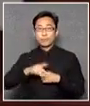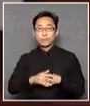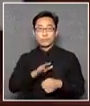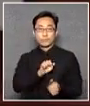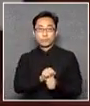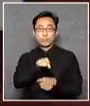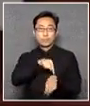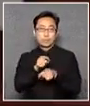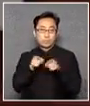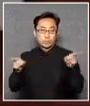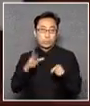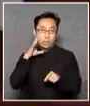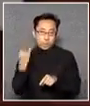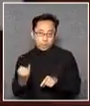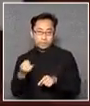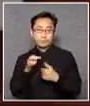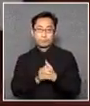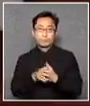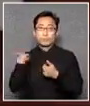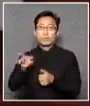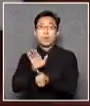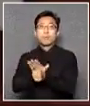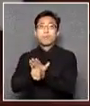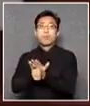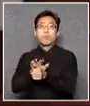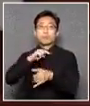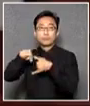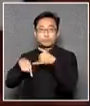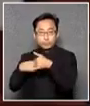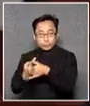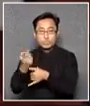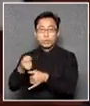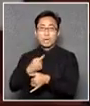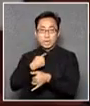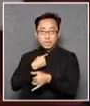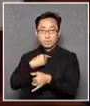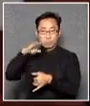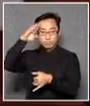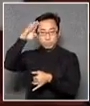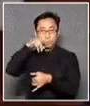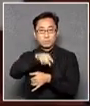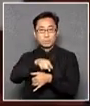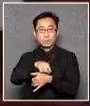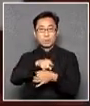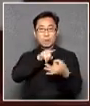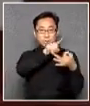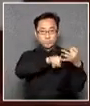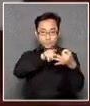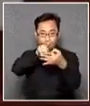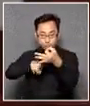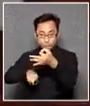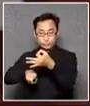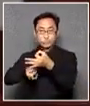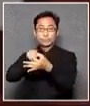长，向黄之锋颁下人身保护令，并要求警方对周永康、岑傲辉